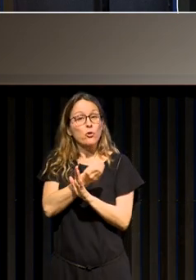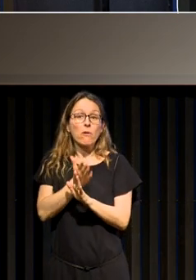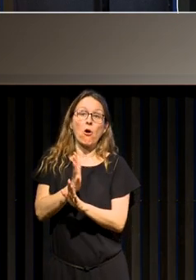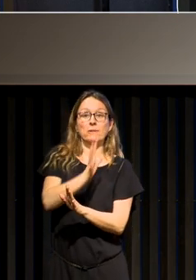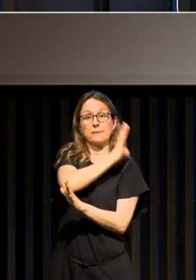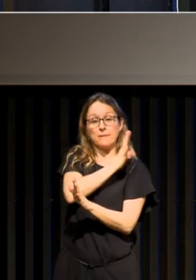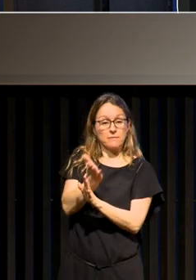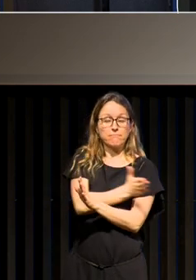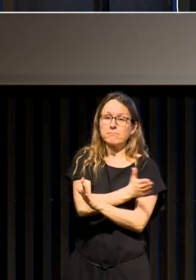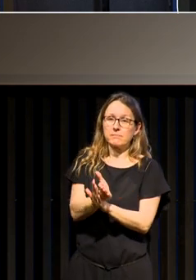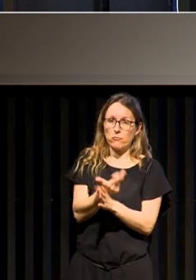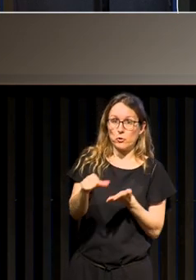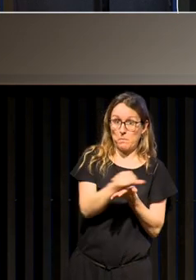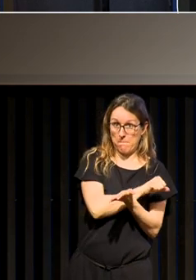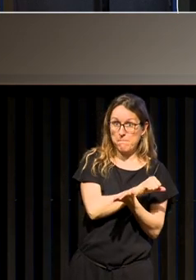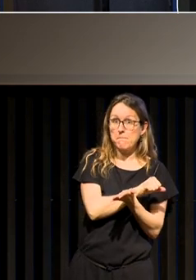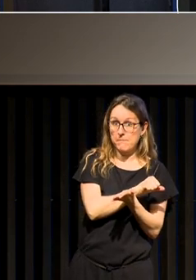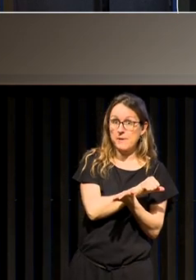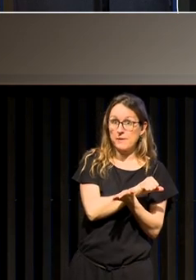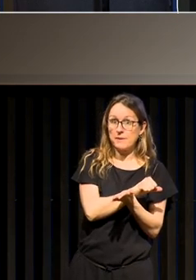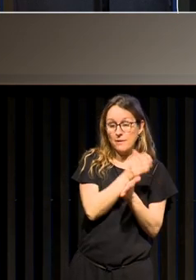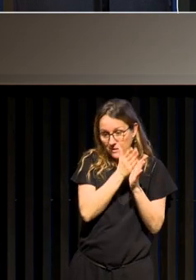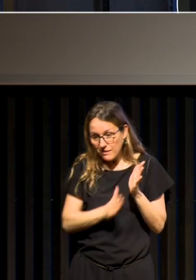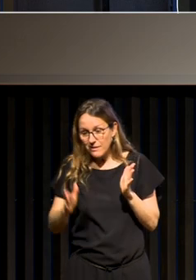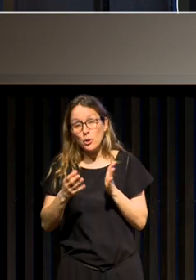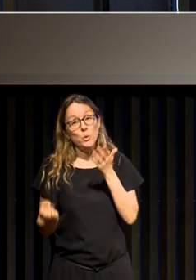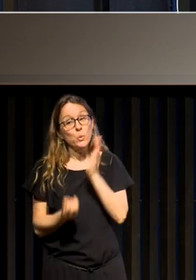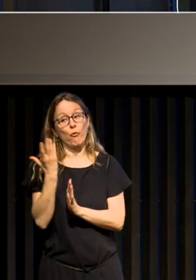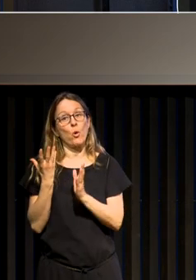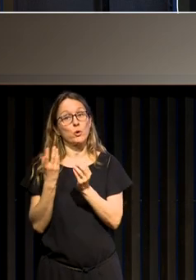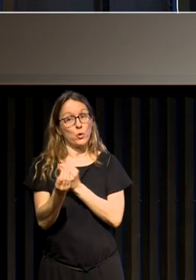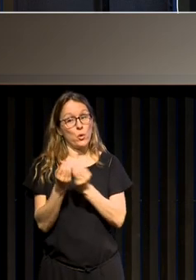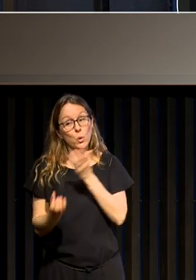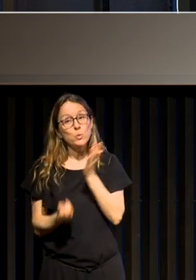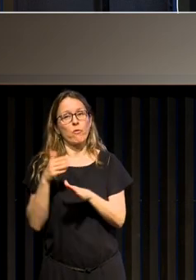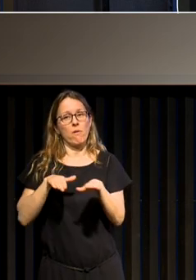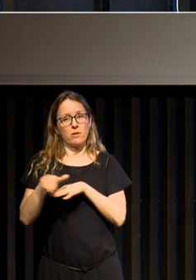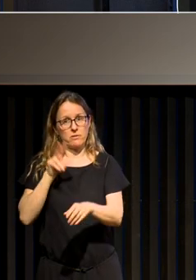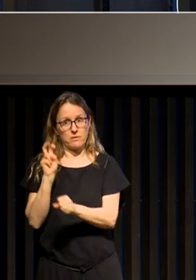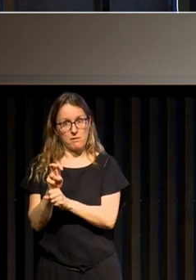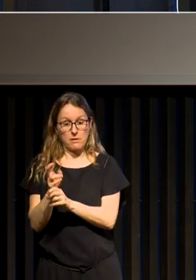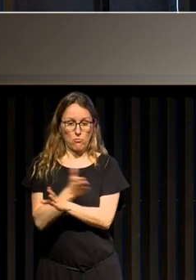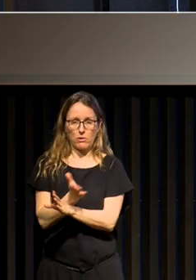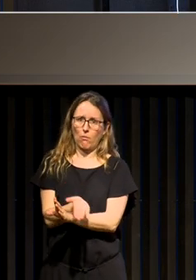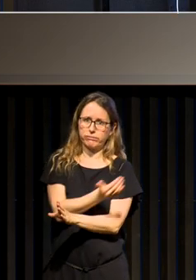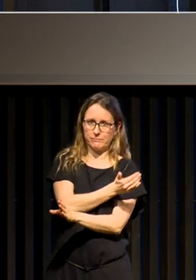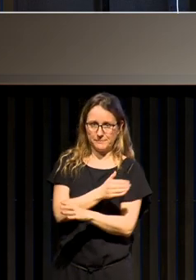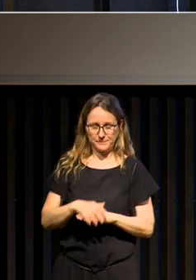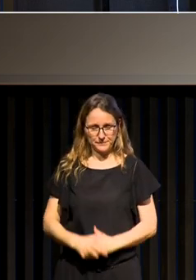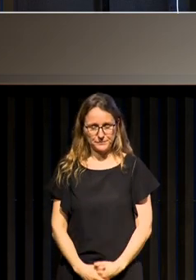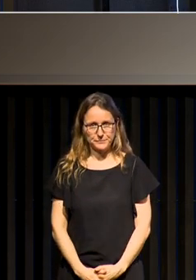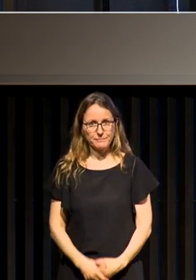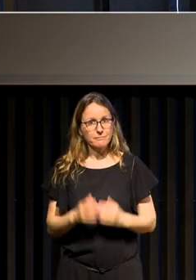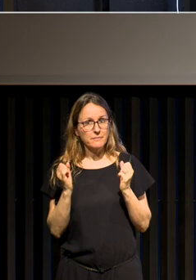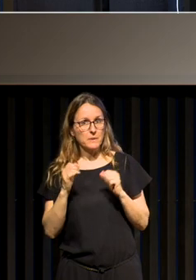Régime pour ne disposer que de donneurs Nouveau Régime. D'accord ? Et